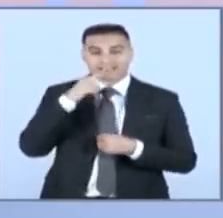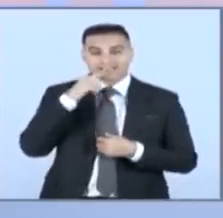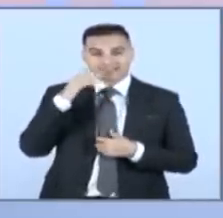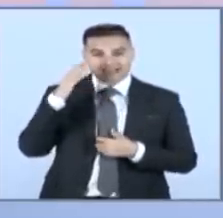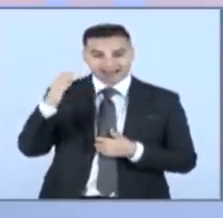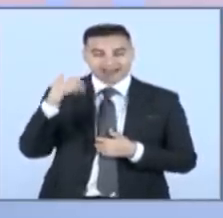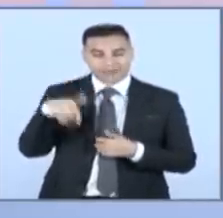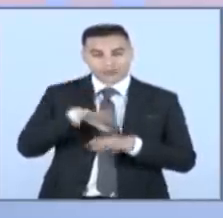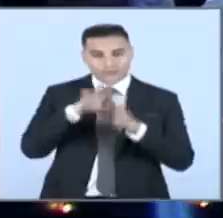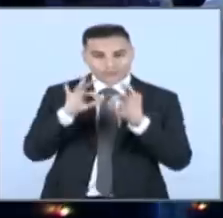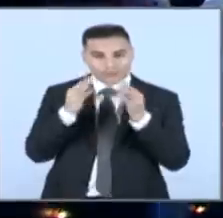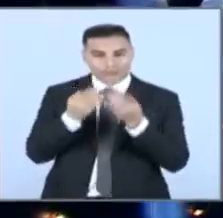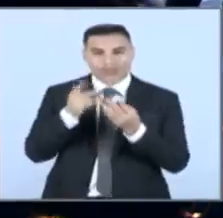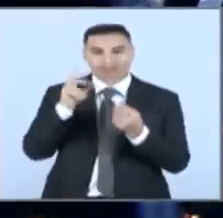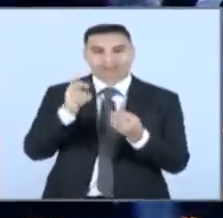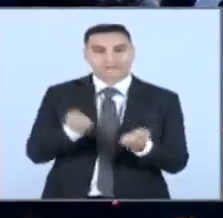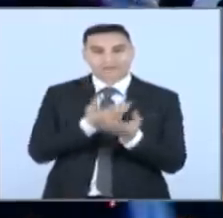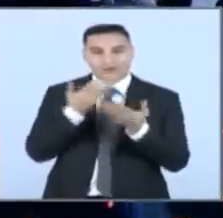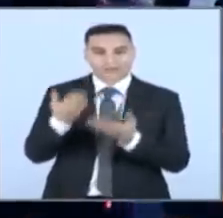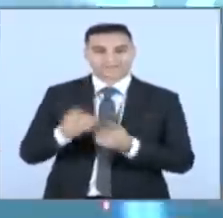كلنا بعيلة طه.